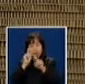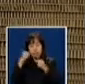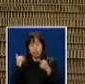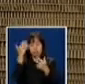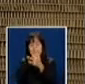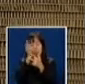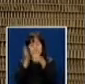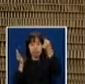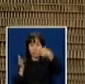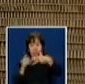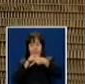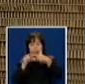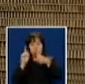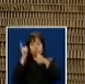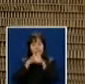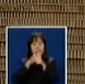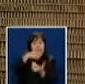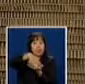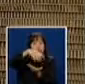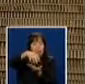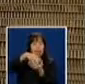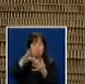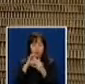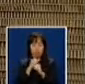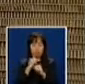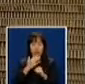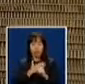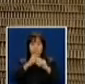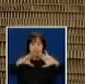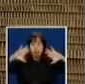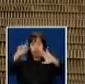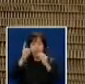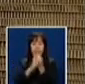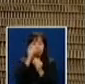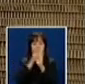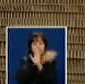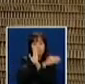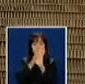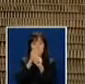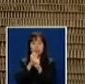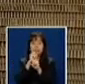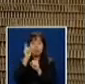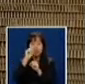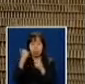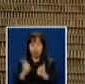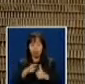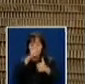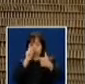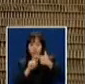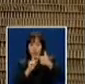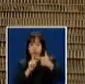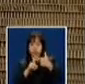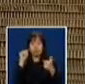ช่วงแรกนั้นก็จะเป็นการรายงานการทำงานของรัฐบาลในช่วงสัปดาห์ที่ผ่านมาตามปกตินะครับสำหรับช่วงที่สองนั้น